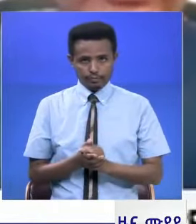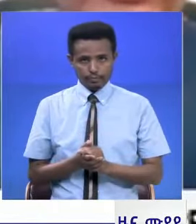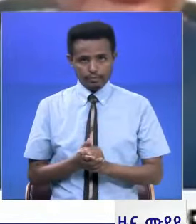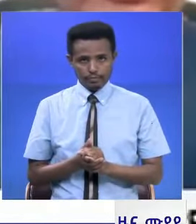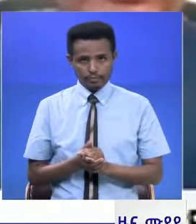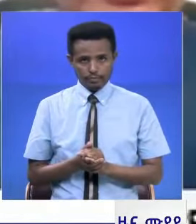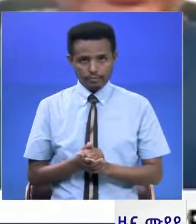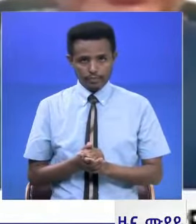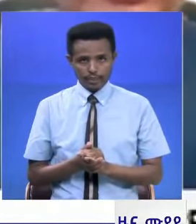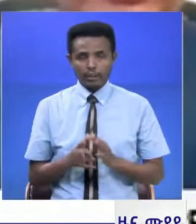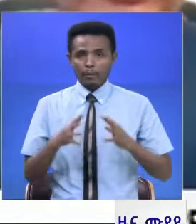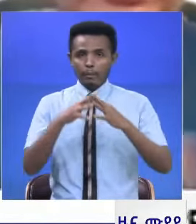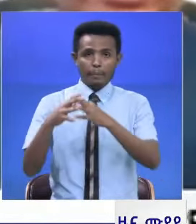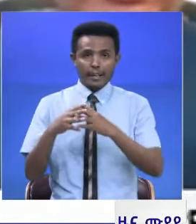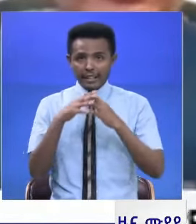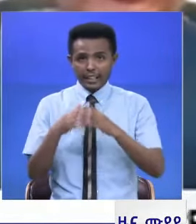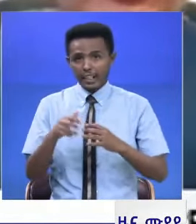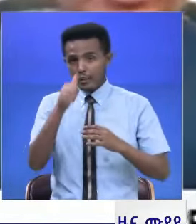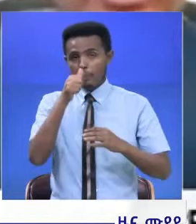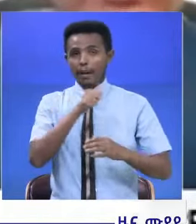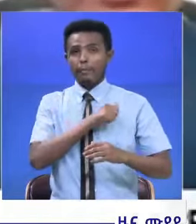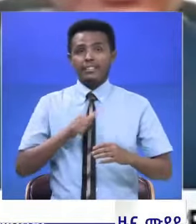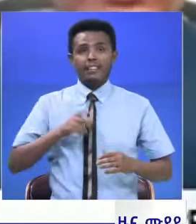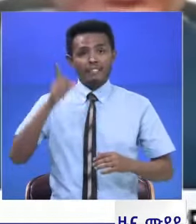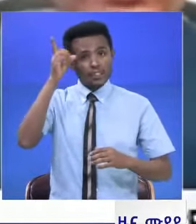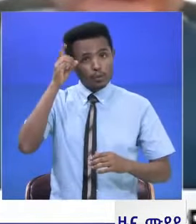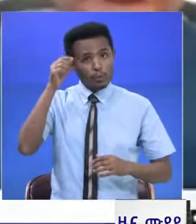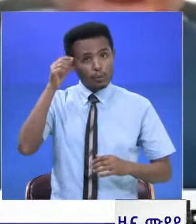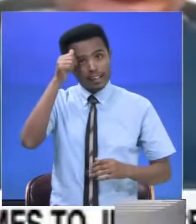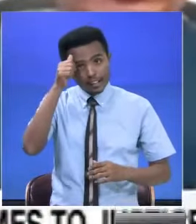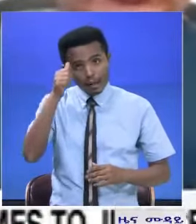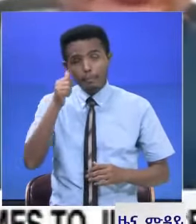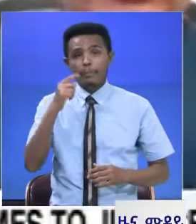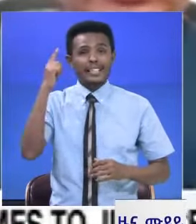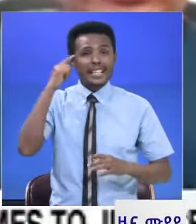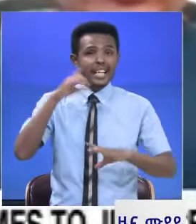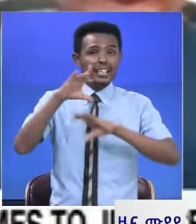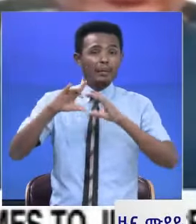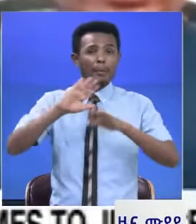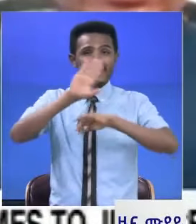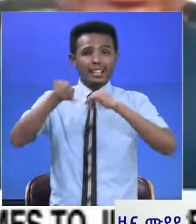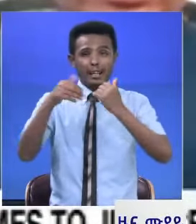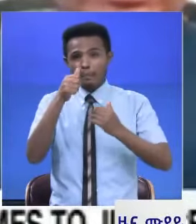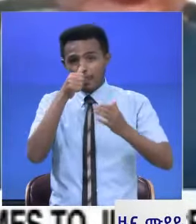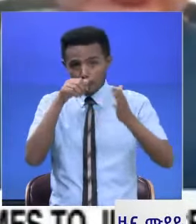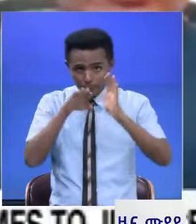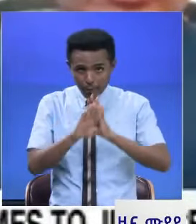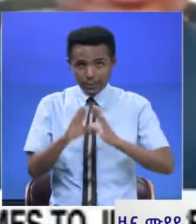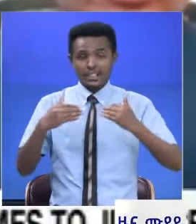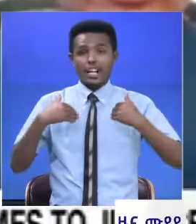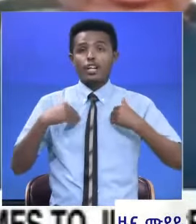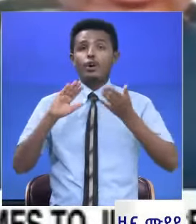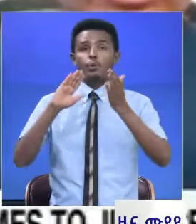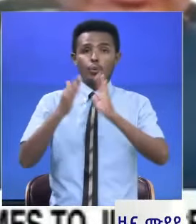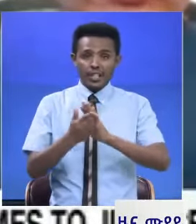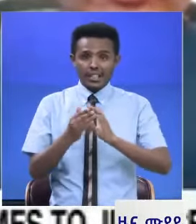for that. በአሜሪካ የኢትዮጵያ አምባሳደር ፍጹም አረጋ በትግራይ ክልል እንዲሁም በአጠቃላይ በኢትዮጵያ ስላለው